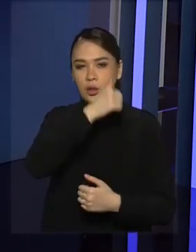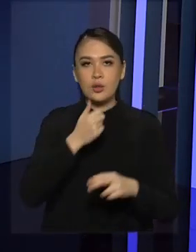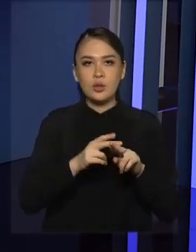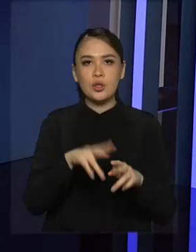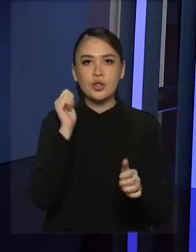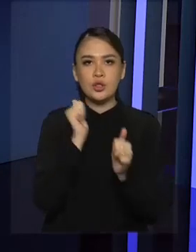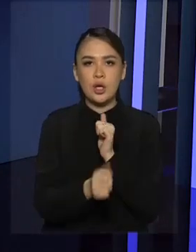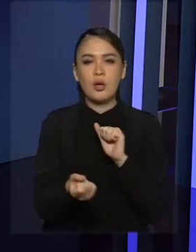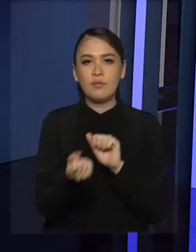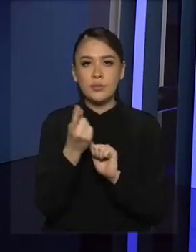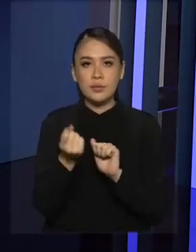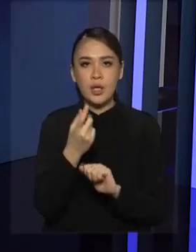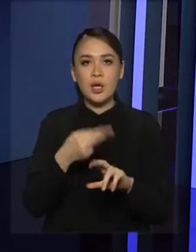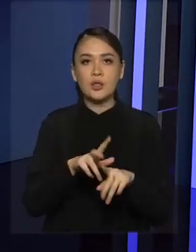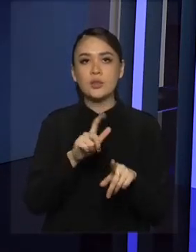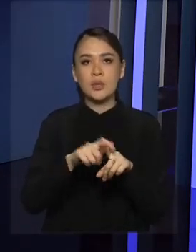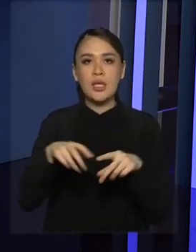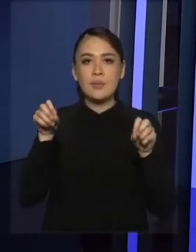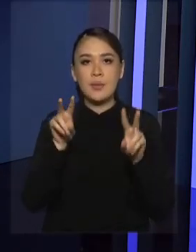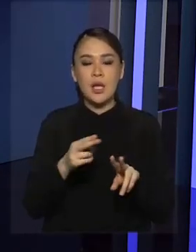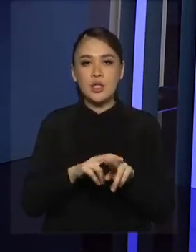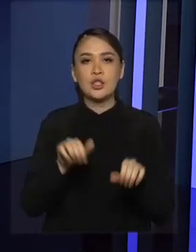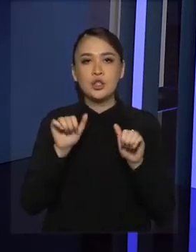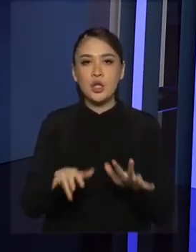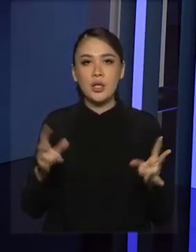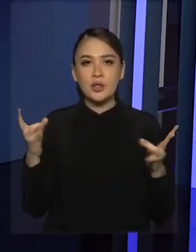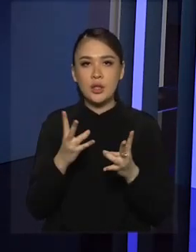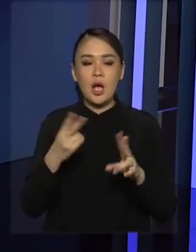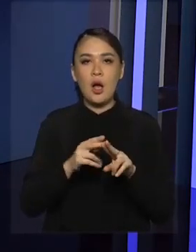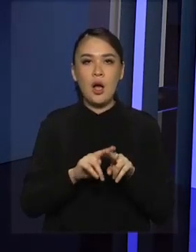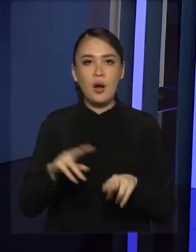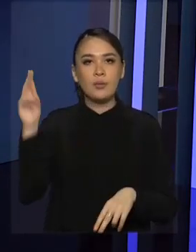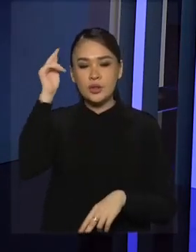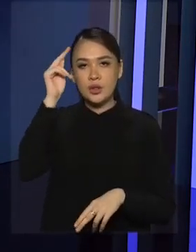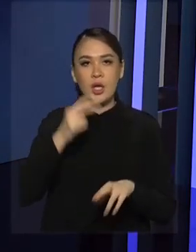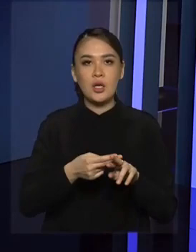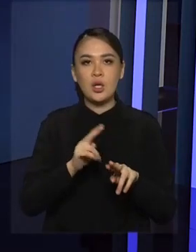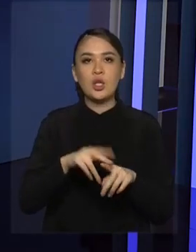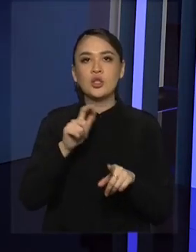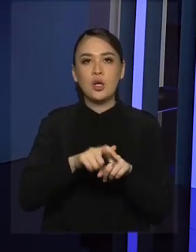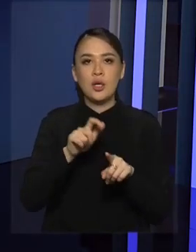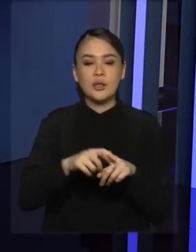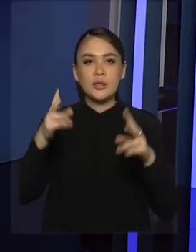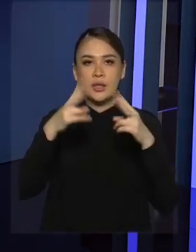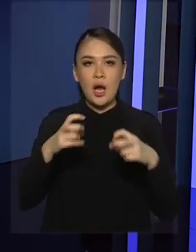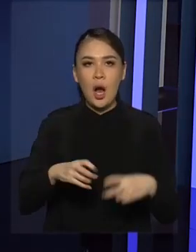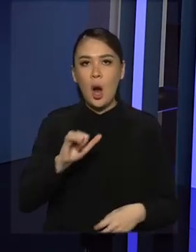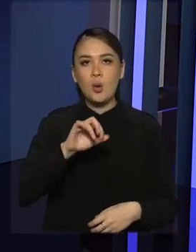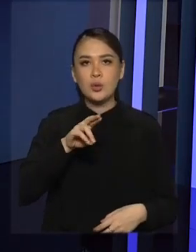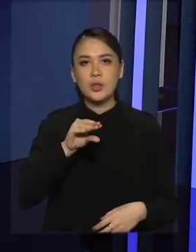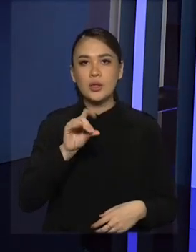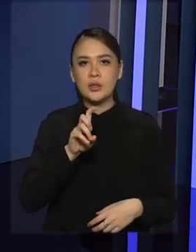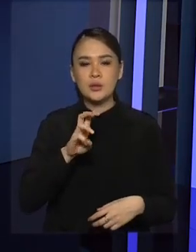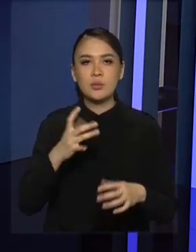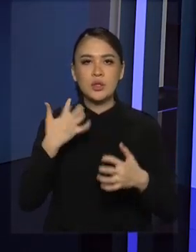все чаще. По словам специалистов, решением должно стать инклюзивное образование. К слову, диагностируют аутизм в среднем